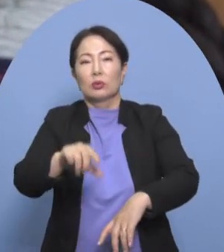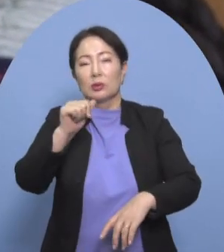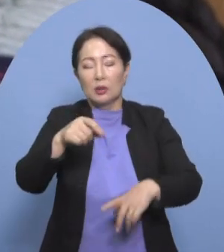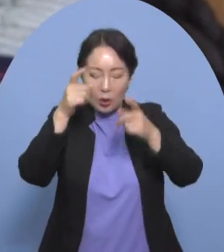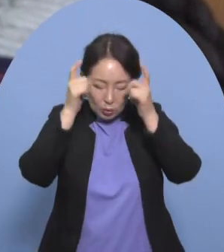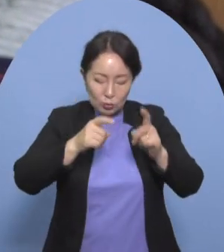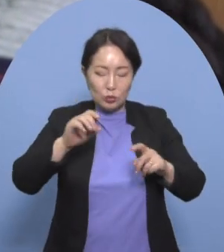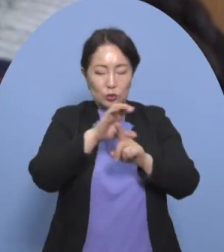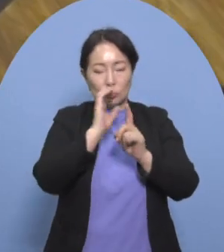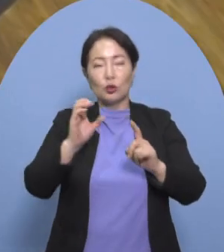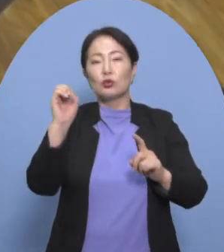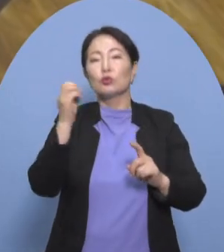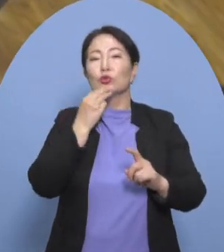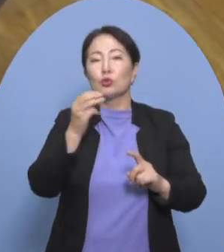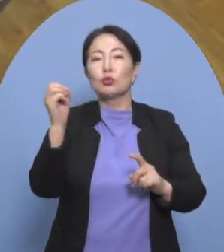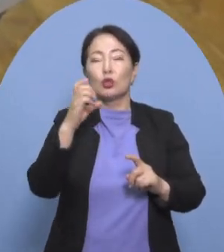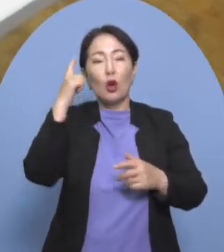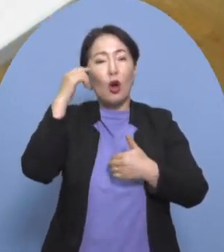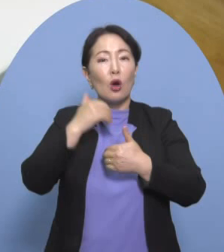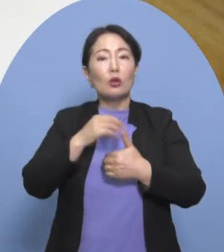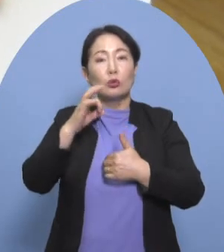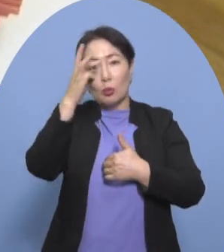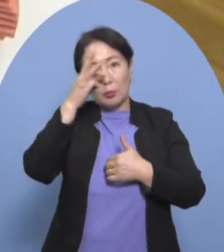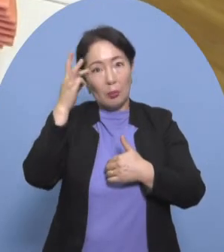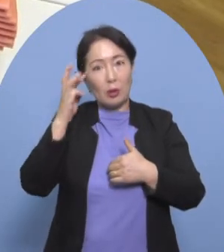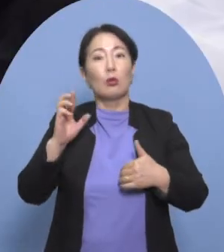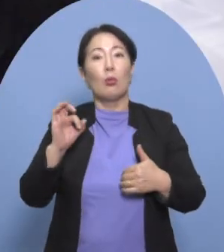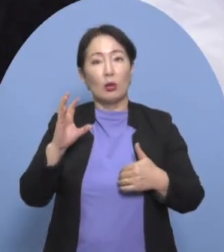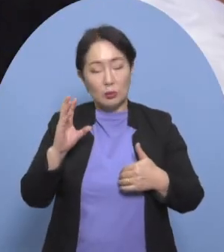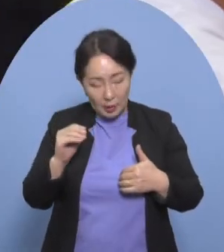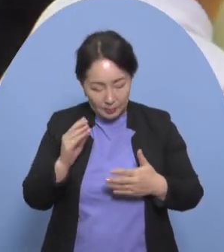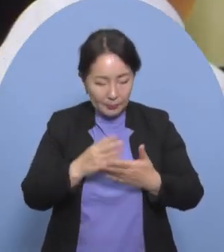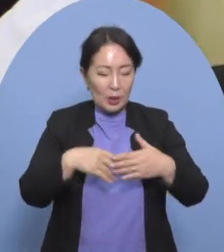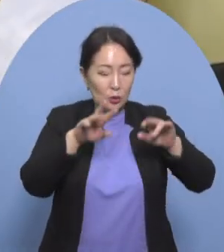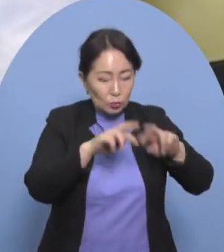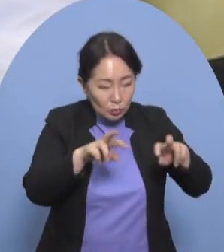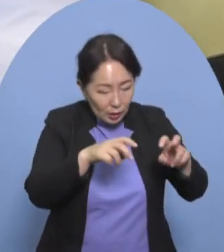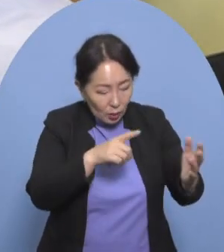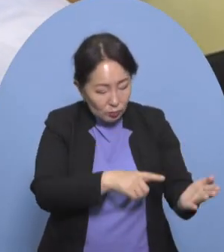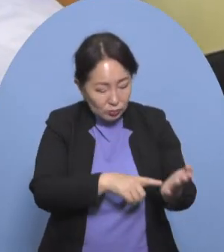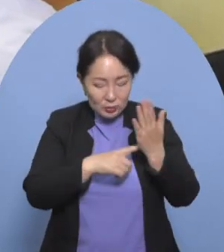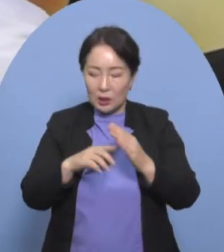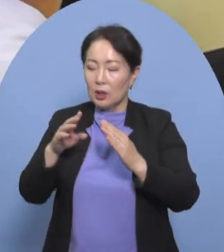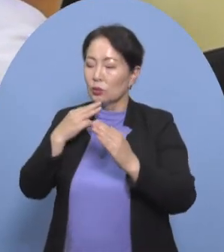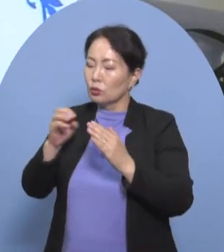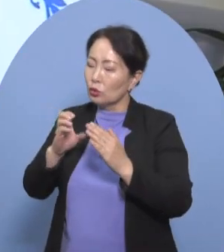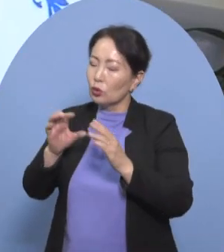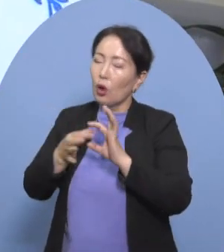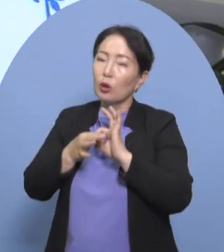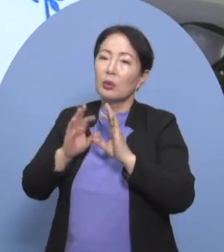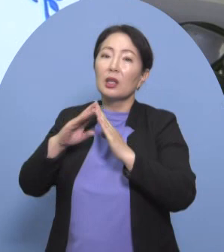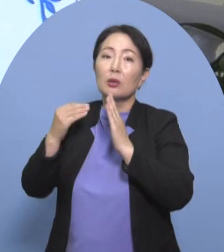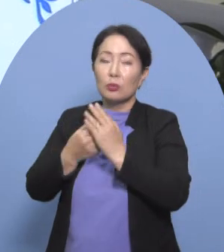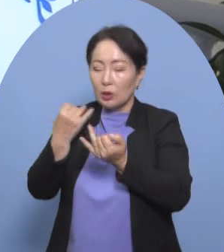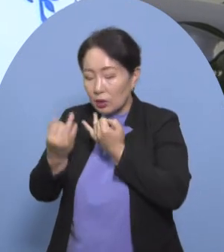соёлоо шударга ёсны ойлголтын талаар зөв мэдлэгтэй болох юм байна. Нөгөө талаас нь судалгааны үр дүнгээс ч ихсэн хүүхдүүдтэйгээ шударга ёсны талаар гэр бүлийн хүрээнд ярьдаг хүүхдүүдтэйгээ